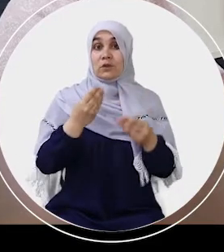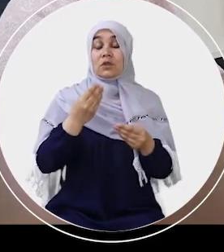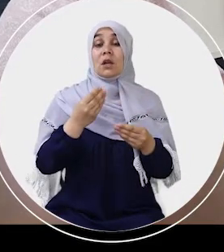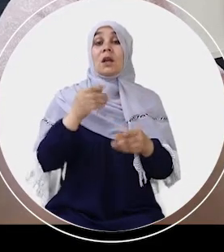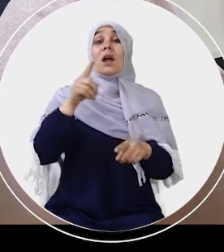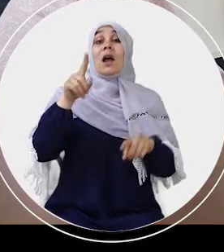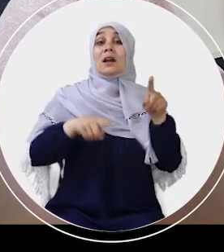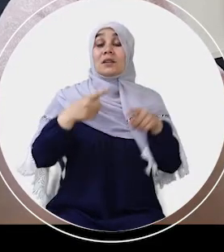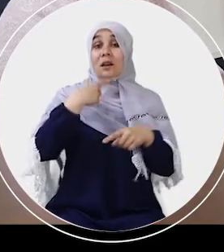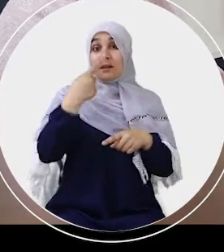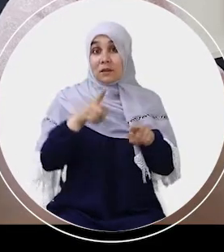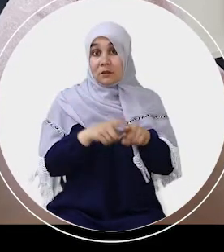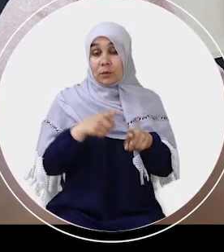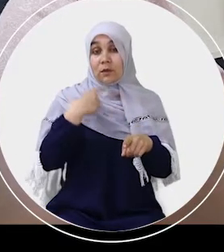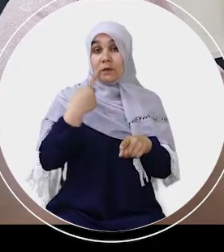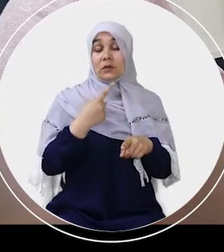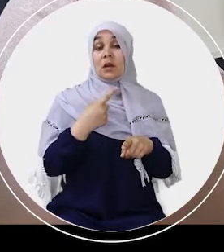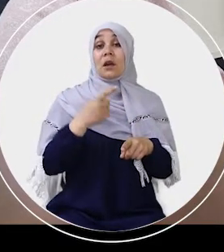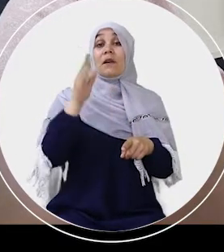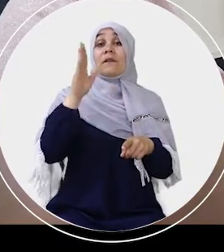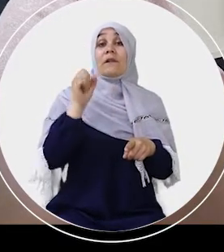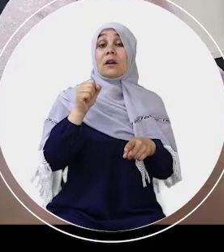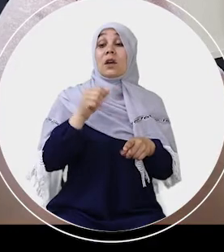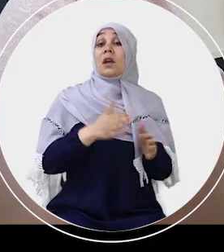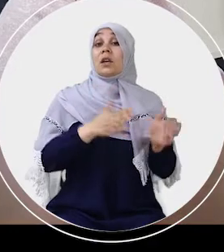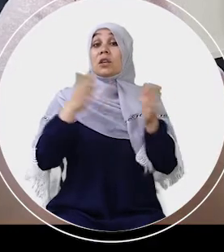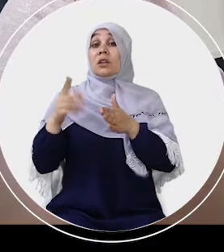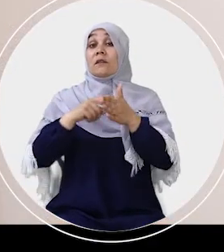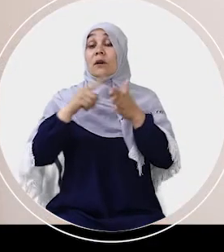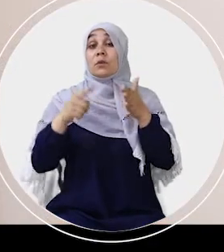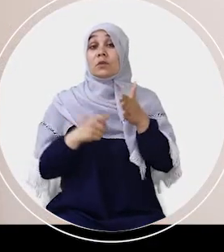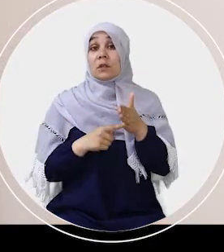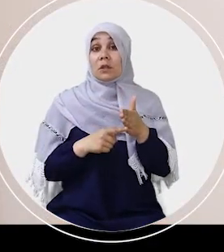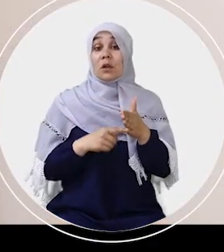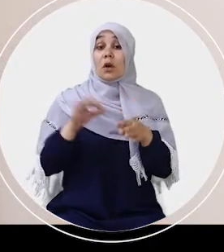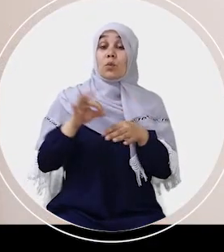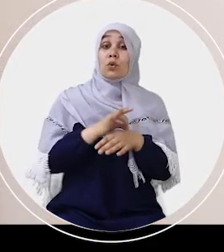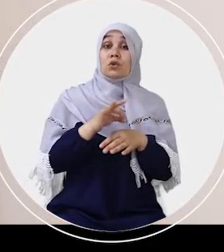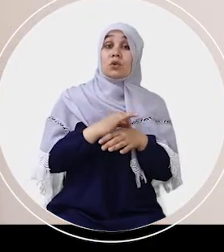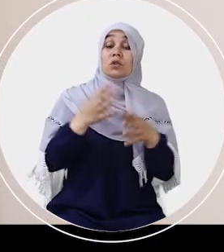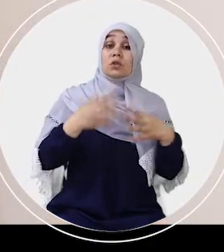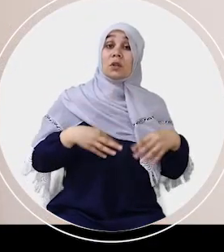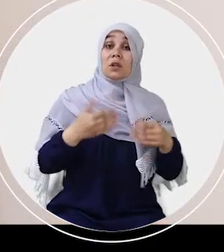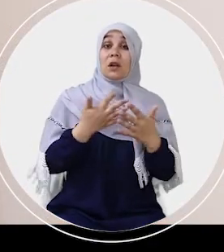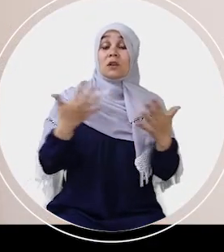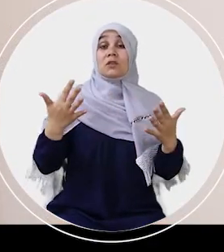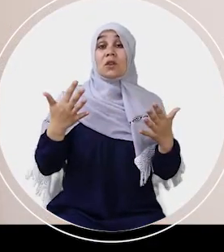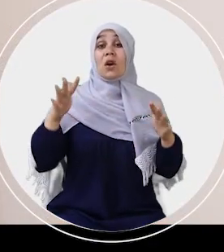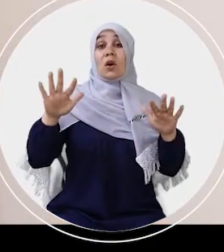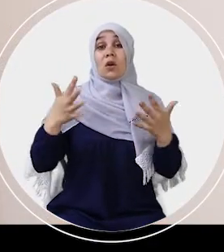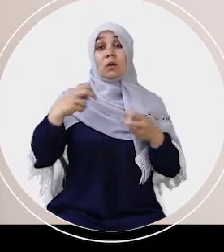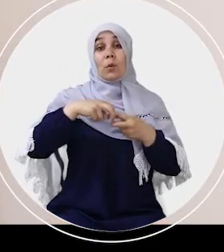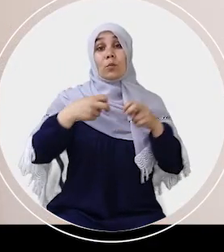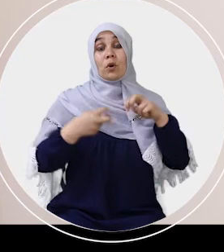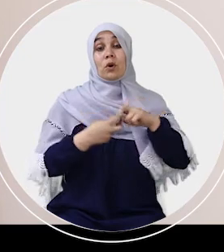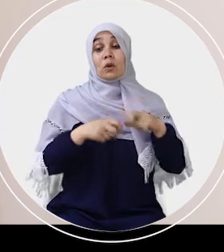Aksariyati yozgan javoblar va keyingi savollarda er-xotin hayotning turli vaziyatlarida muammolarni